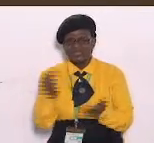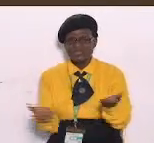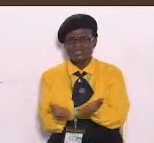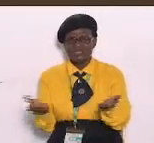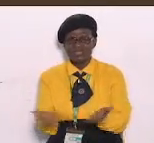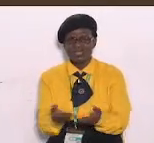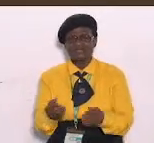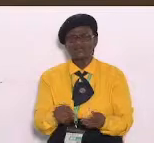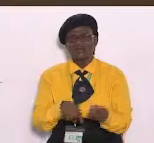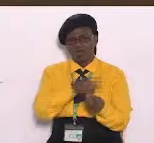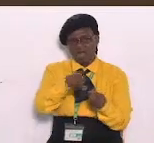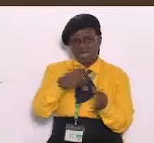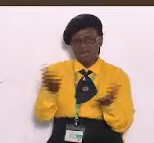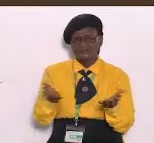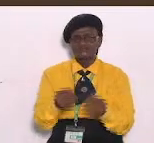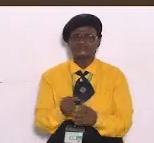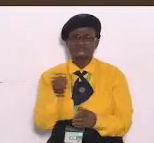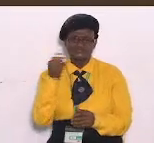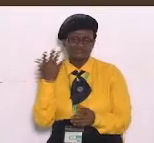ce